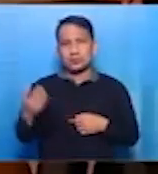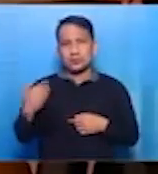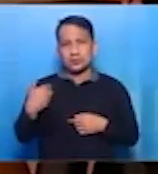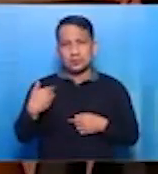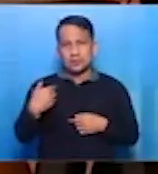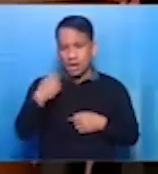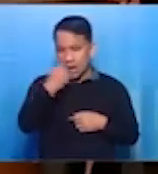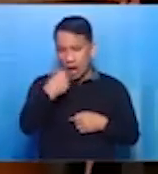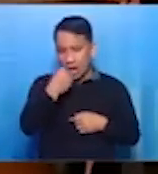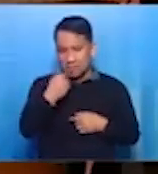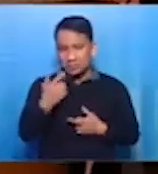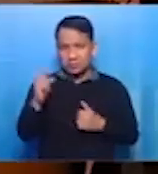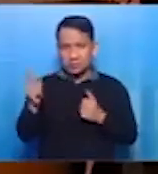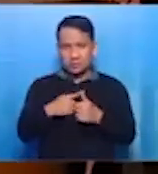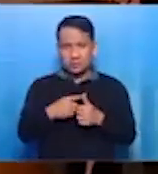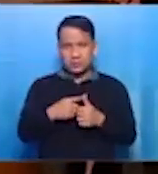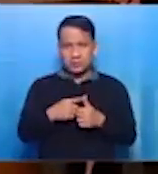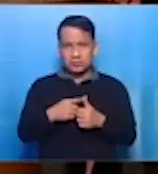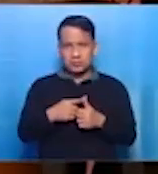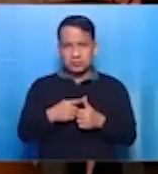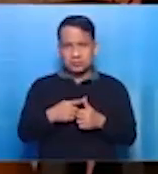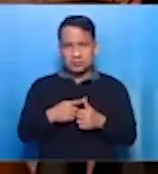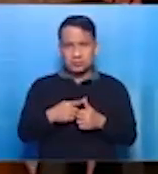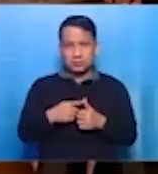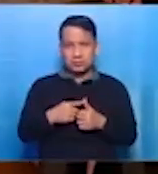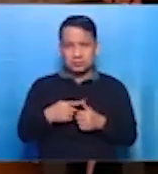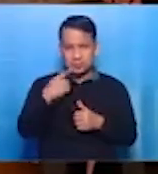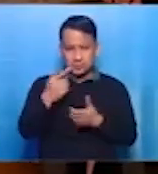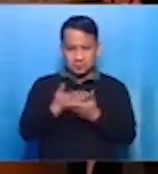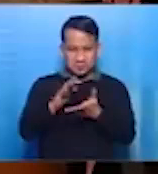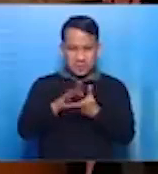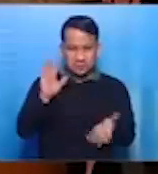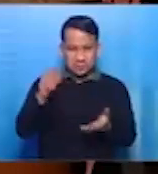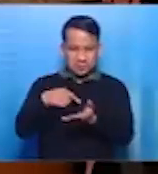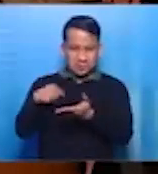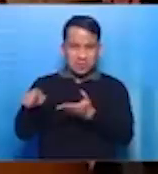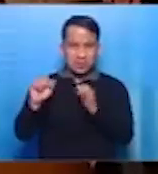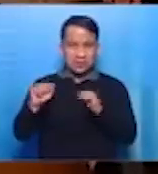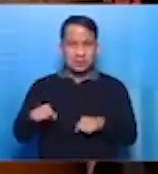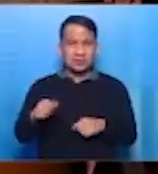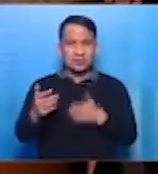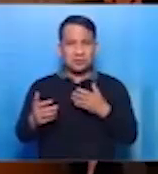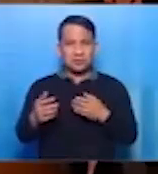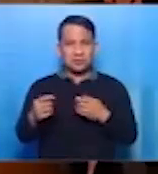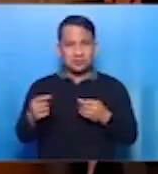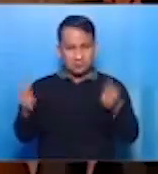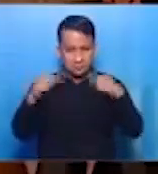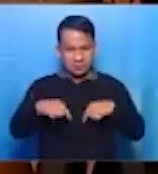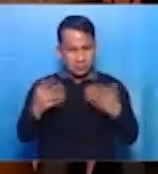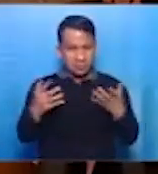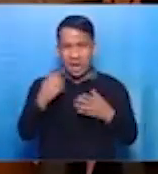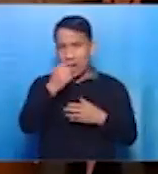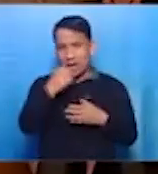may swab pa nung una. Mas mahal pa sa itinerary namin ng babayaran. Nito ngang wala nang